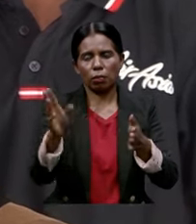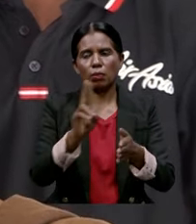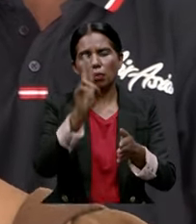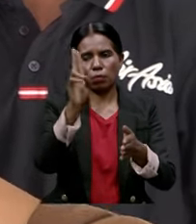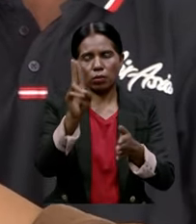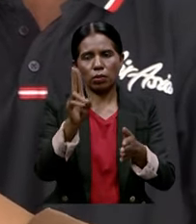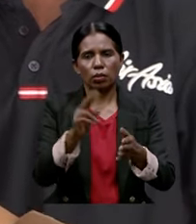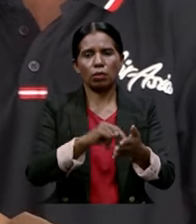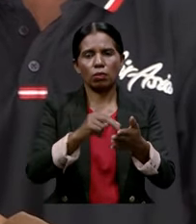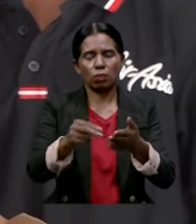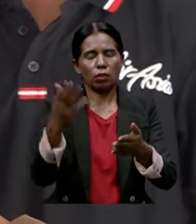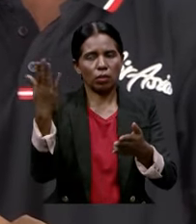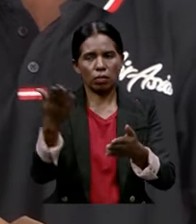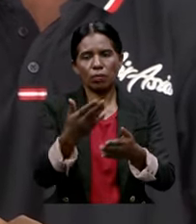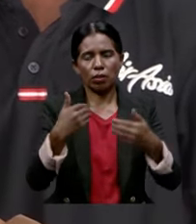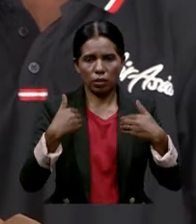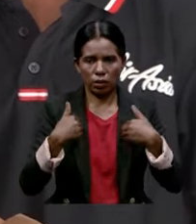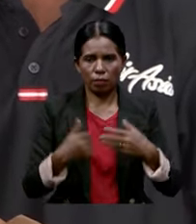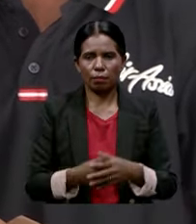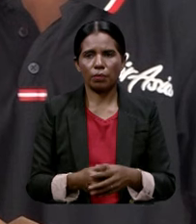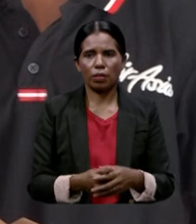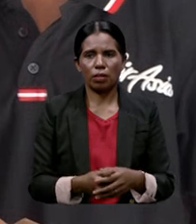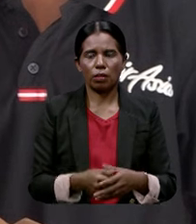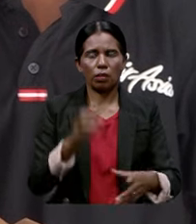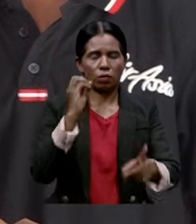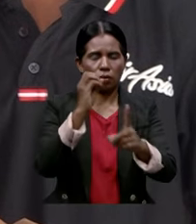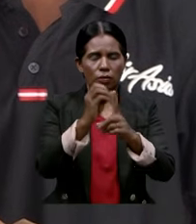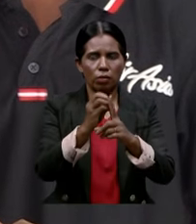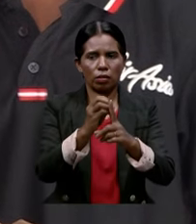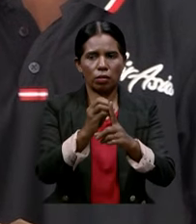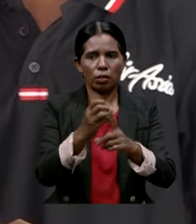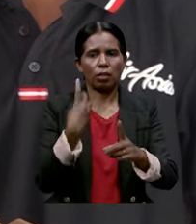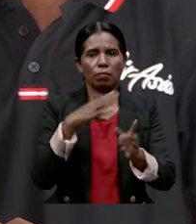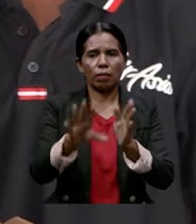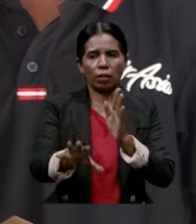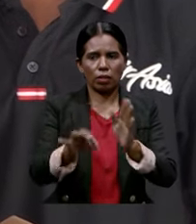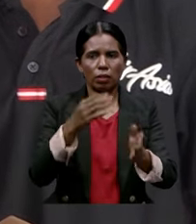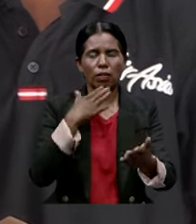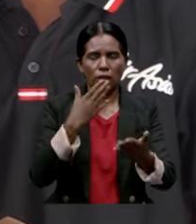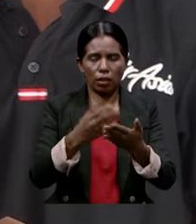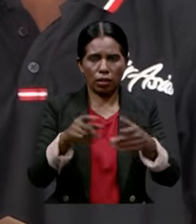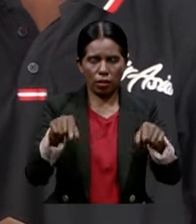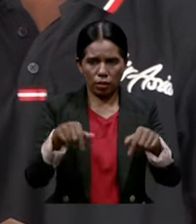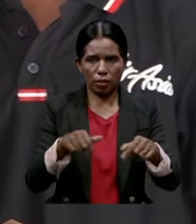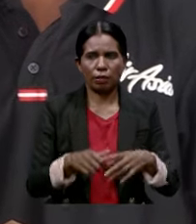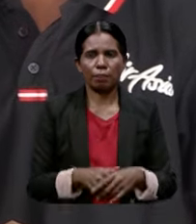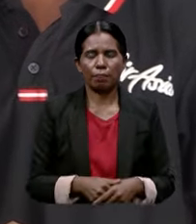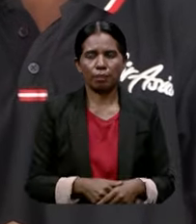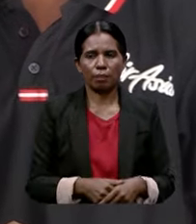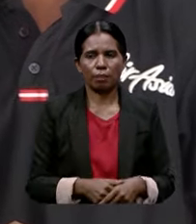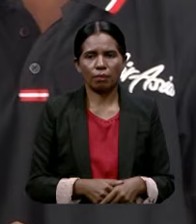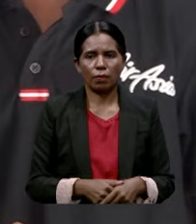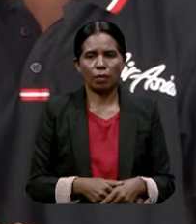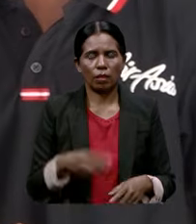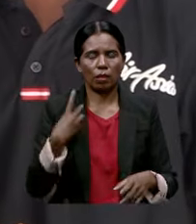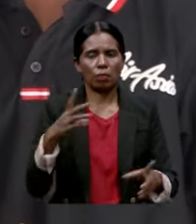tuir número ne beke imi iha ida ne o objetivo ida ne o him hetan solução hanes anem o him